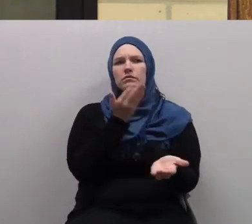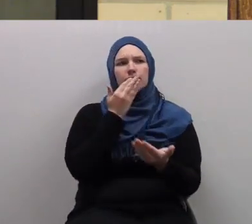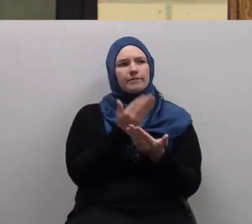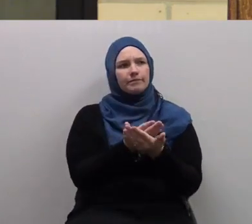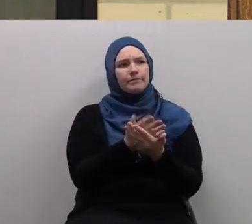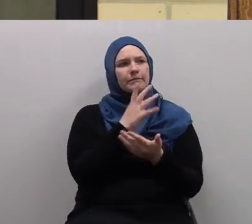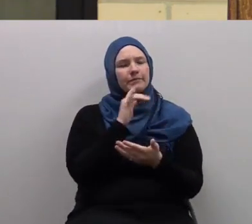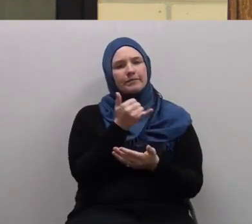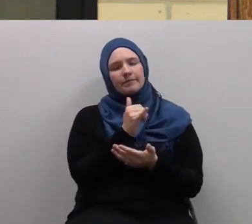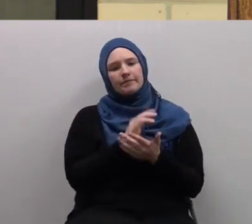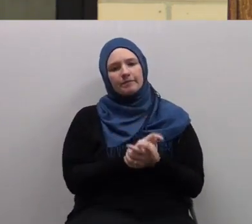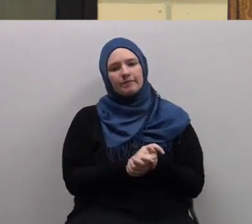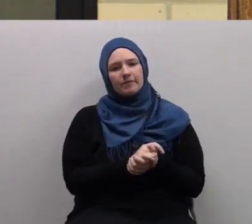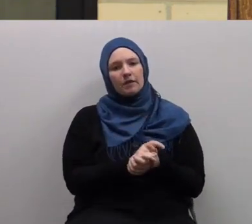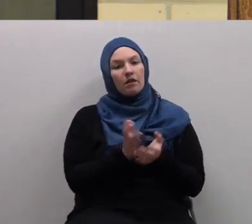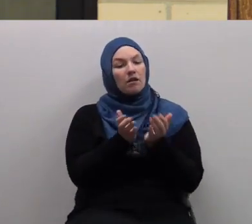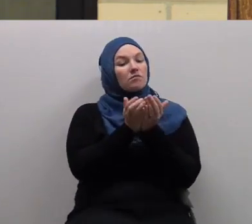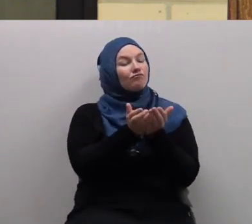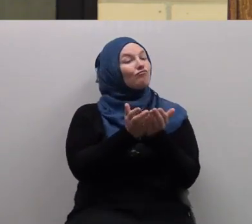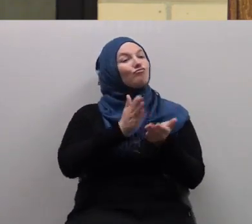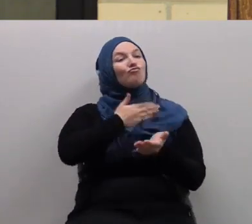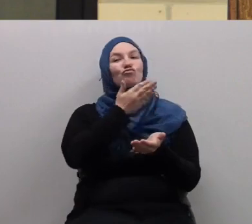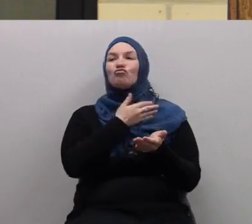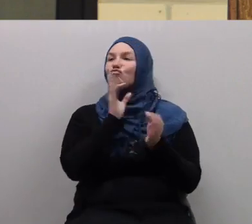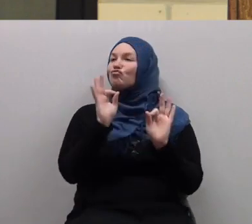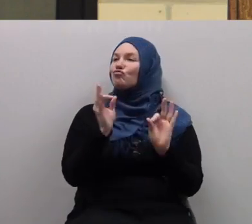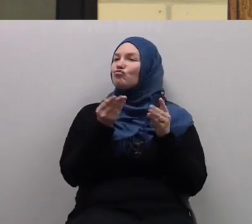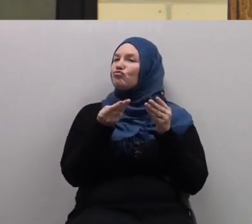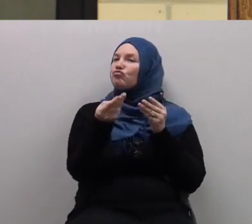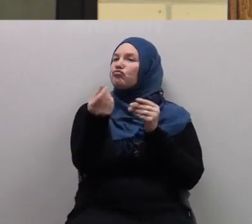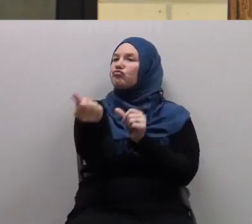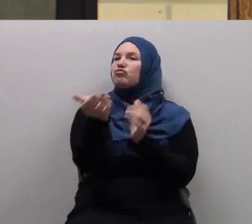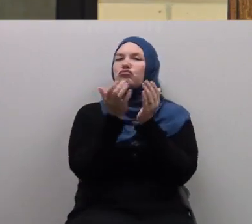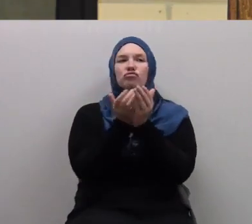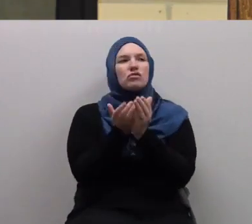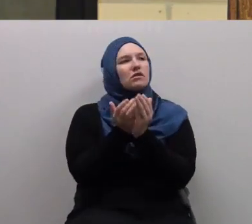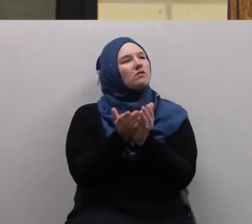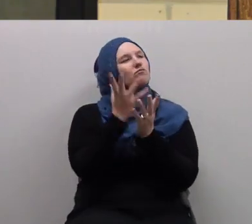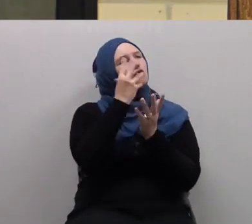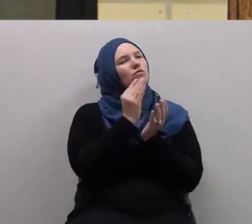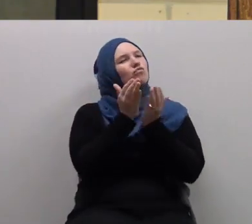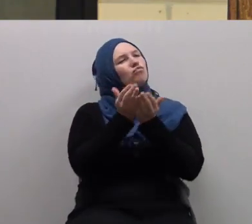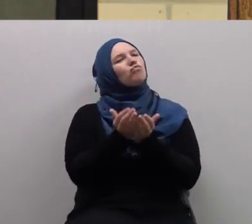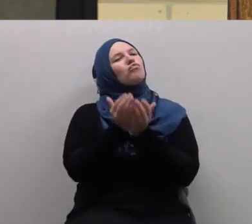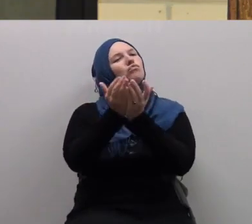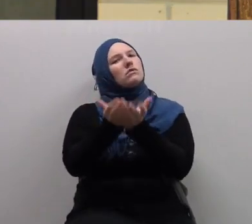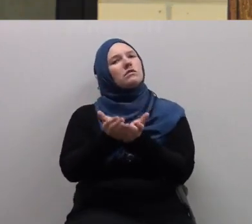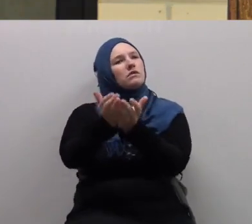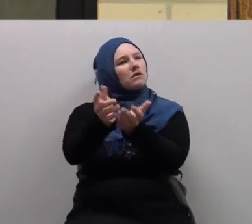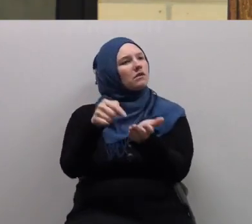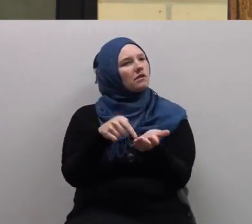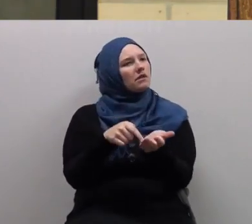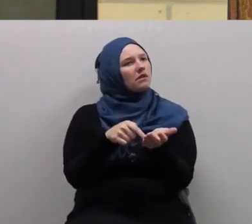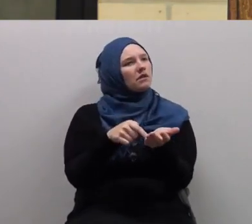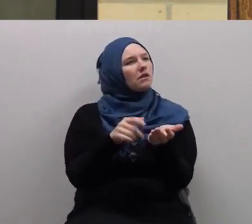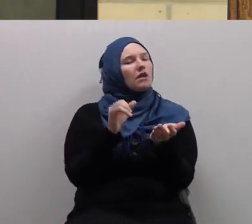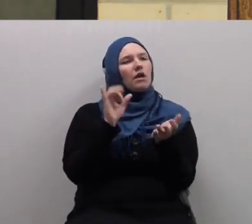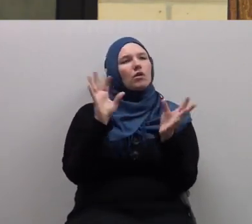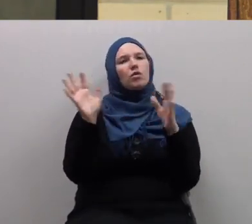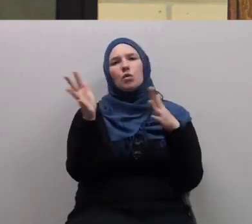وَفَرِحُوا بِهَا. They are happy. Things are running our way. MashaAllah. We're very happy.